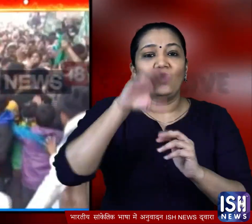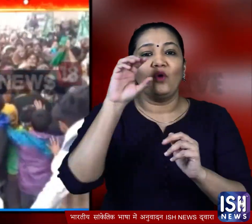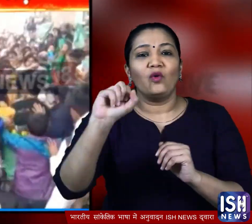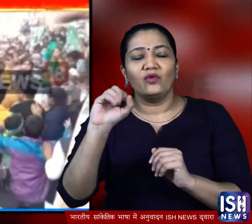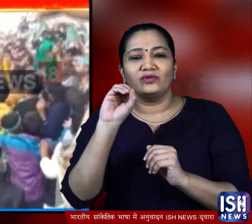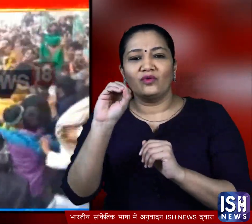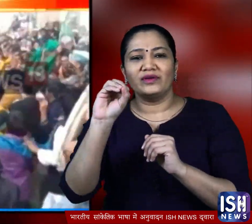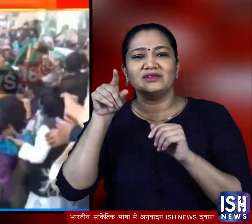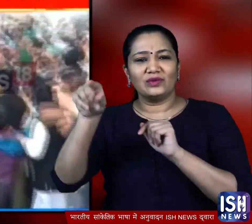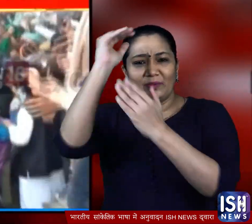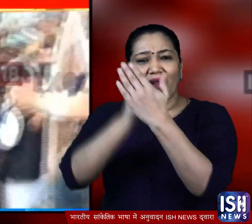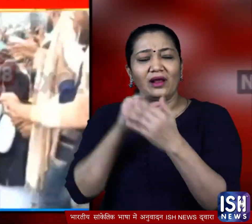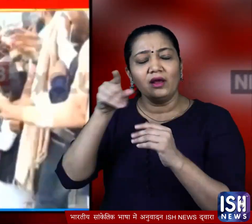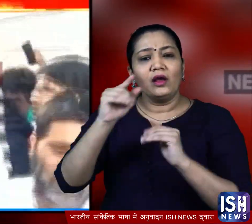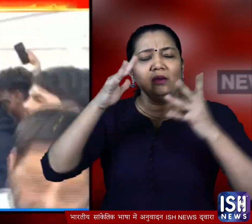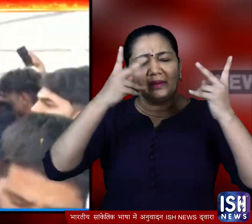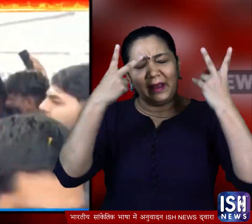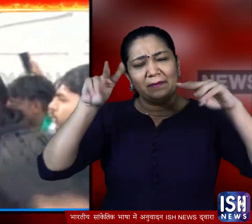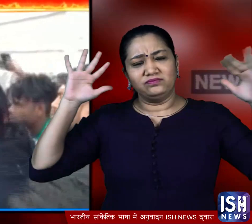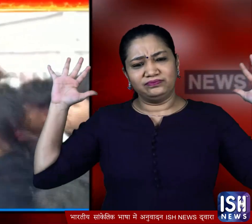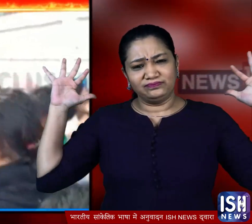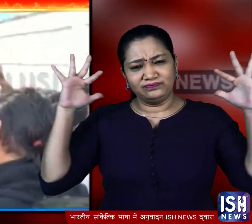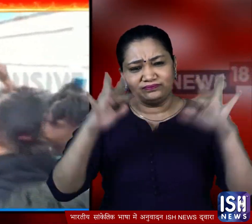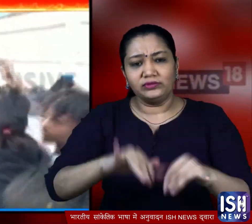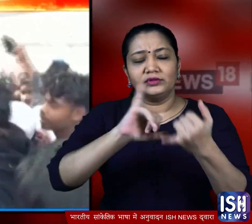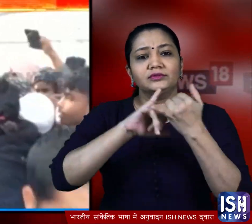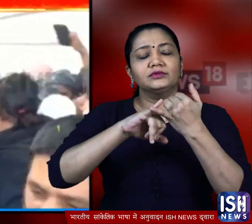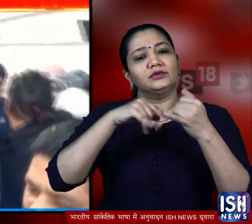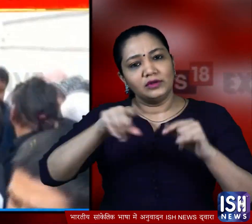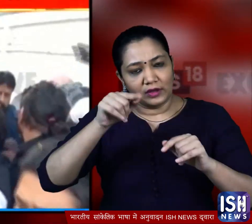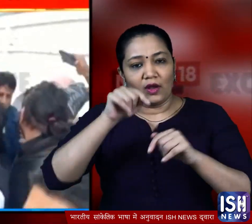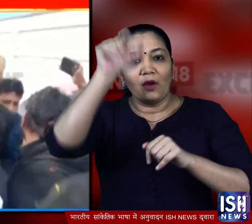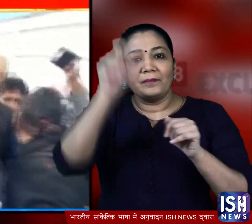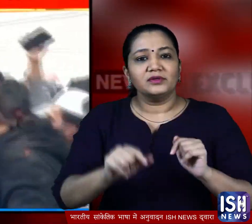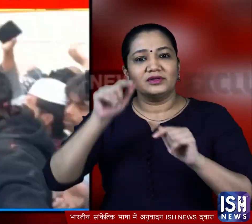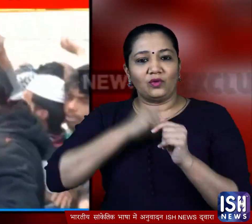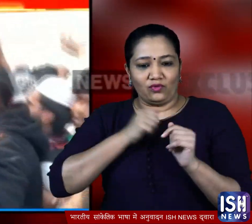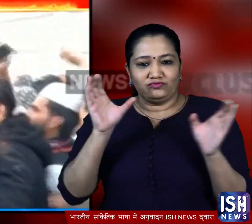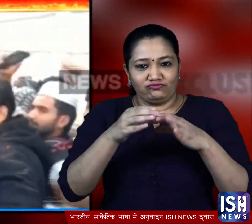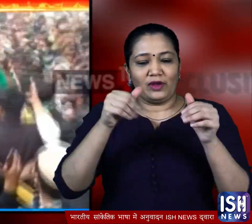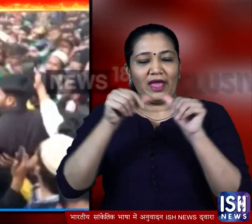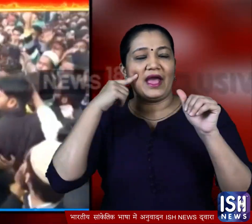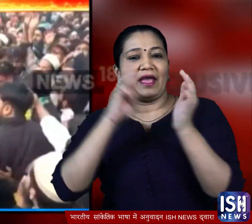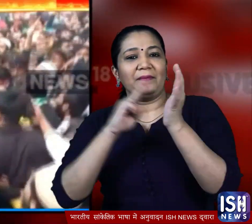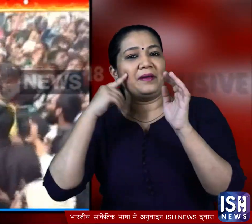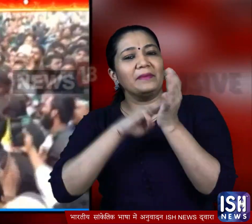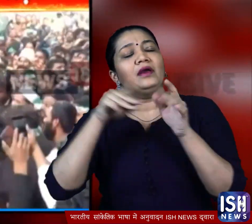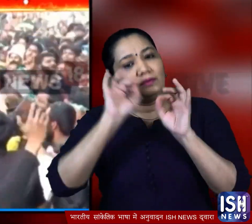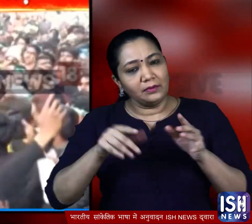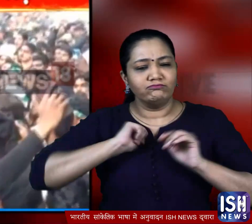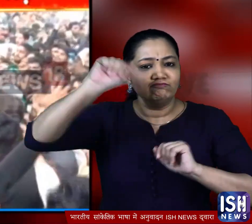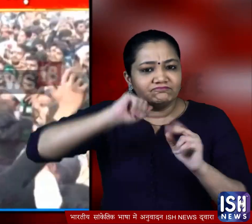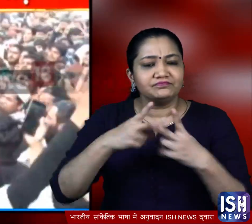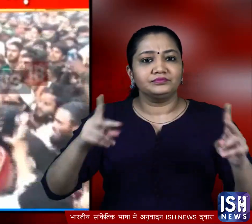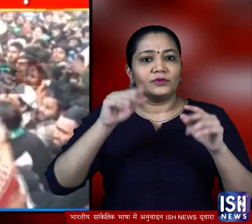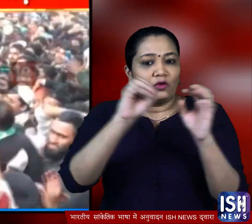ओवैसी की जनसभा में लोगों की भारी भीड़ जुट गई। ओवैसी वहां सिवाल खास विधानसभा सीट के लिए पार्टी का प्रचार करने पहुंचे थे, जहां इतने लोग जुट गए